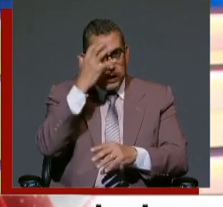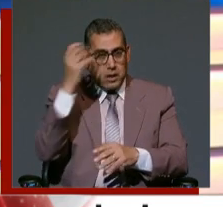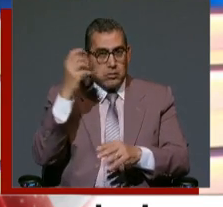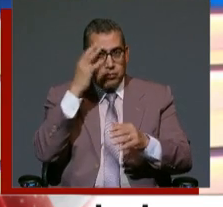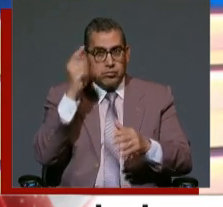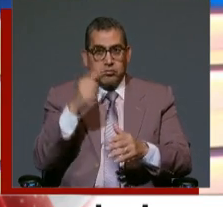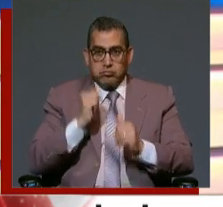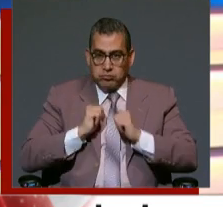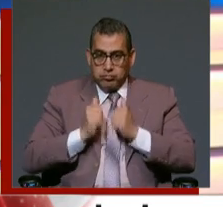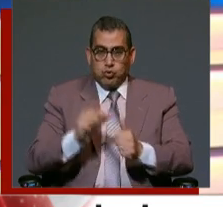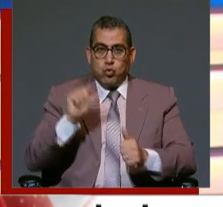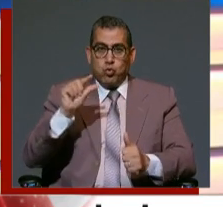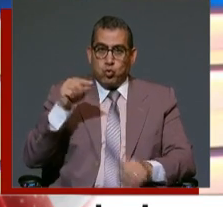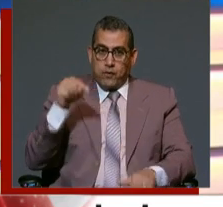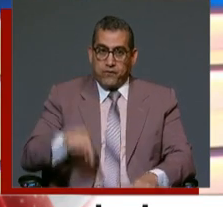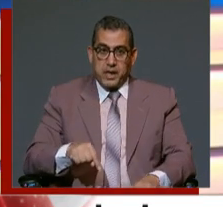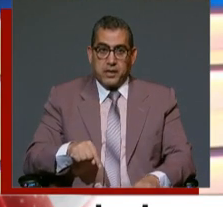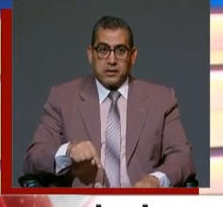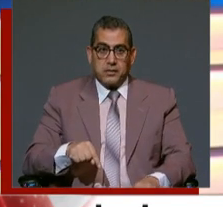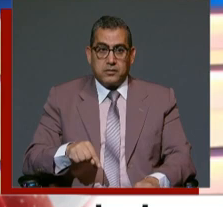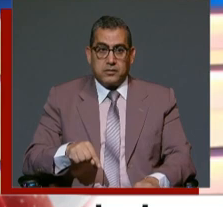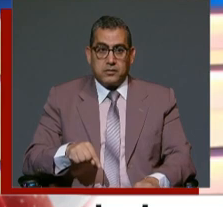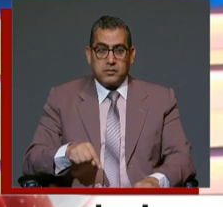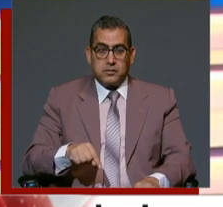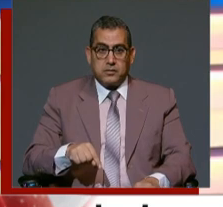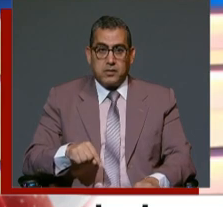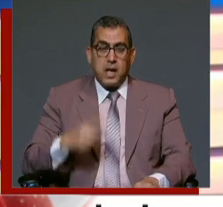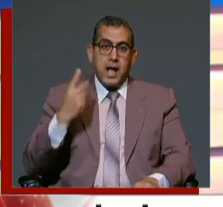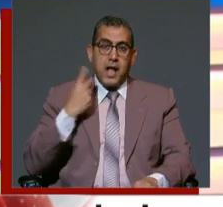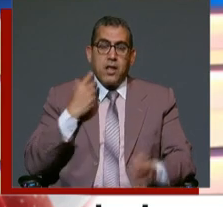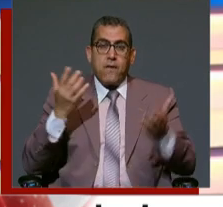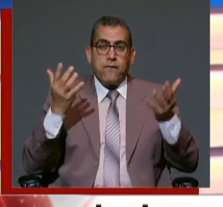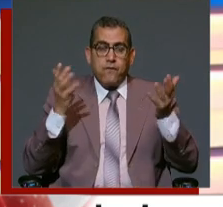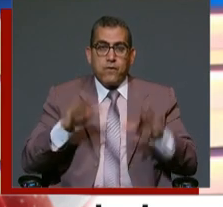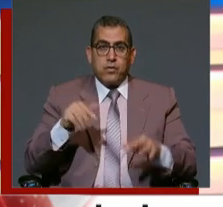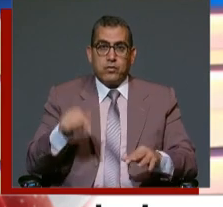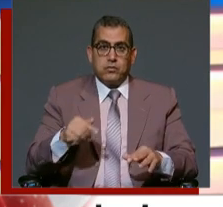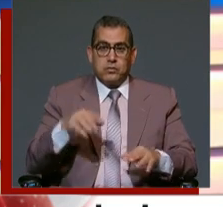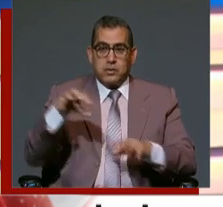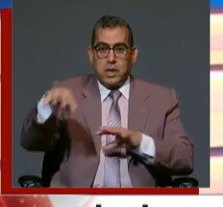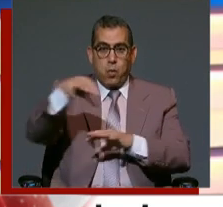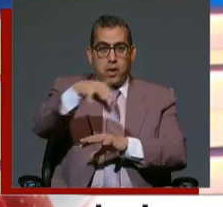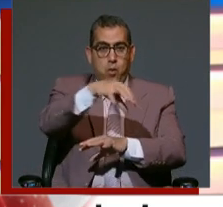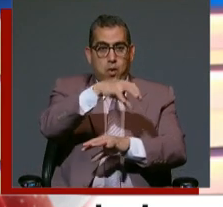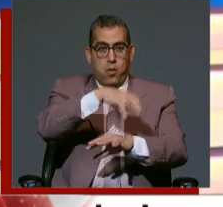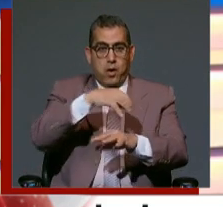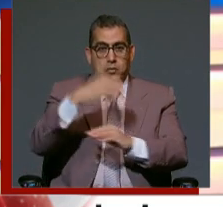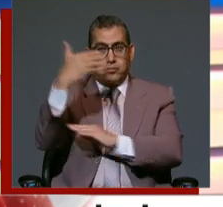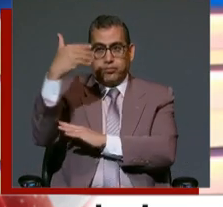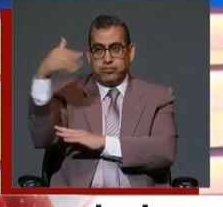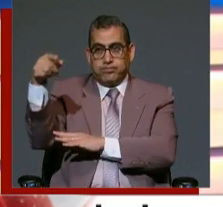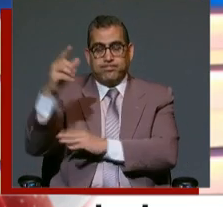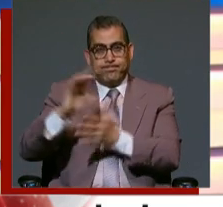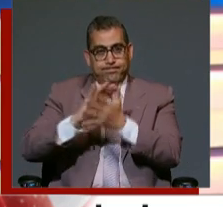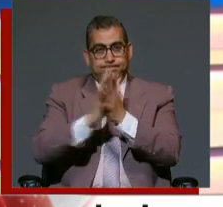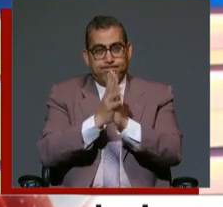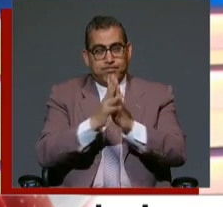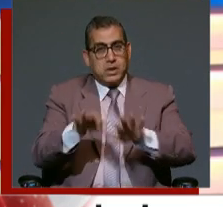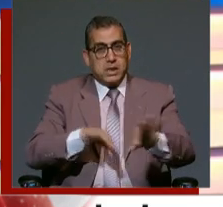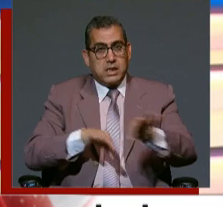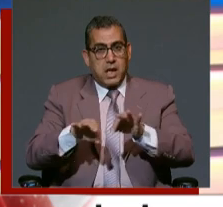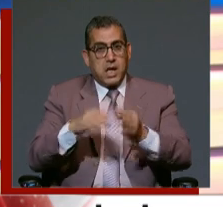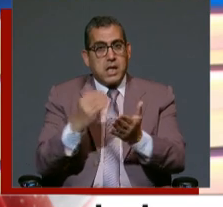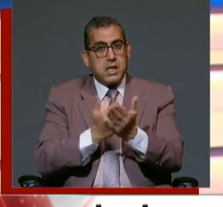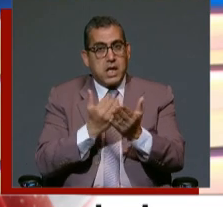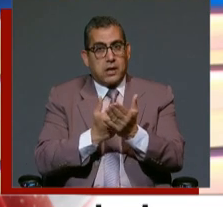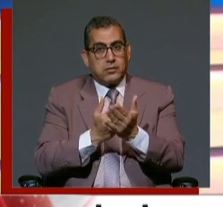المجالات المختلفة ومن عدد كبير من الدول. زخم سياسي